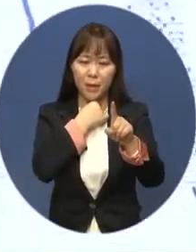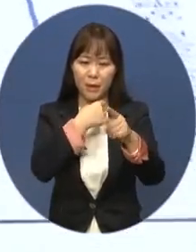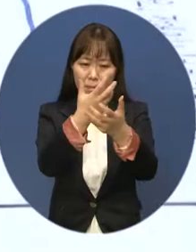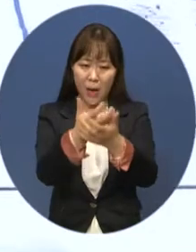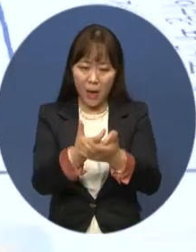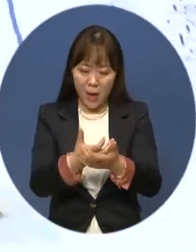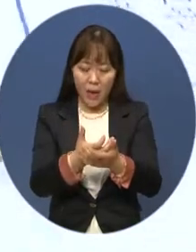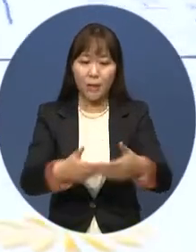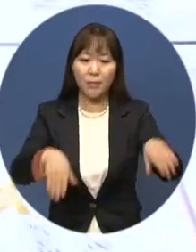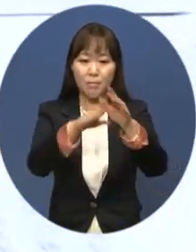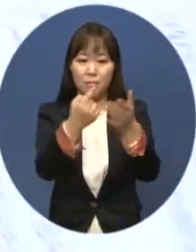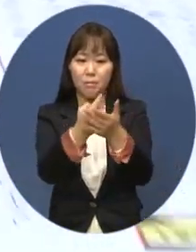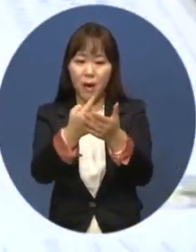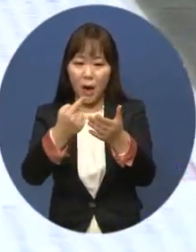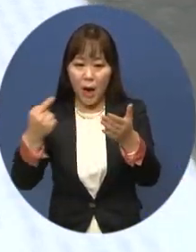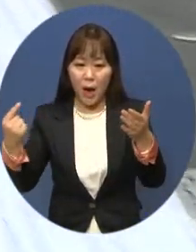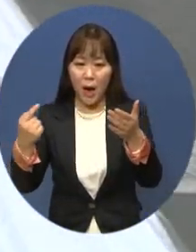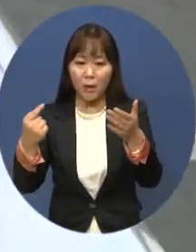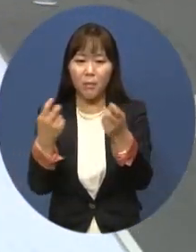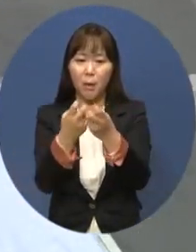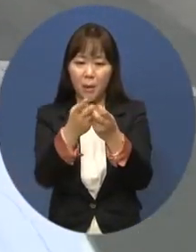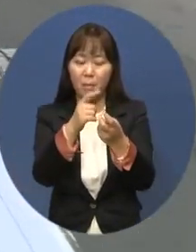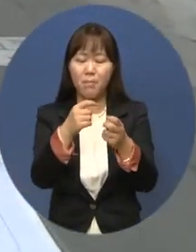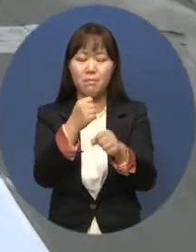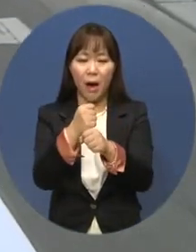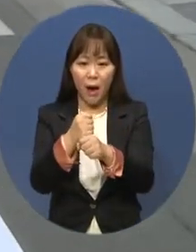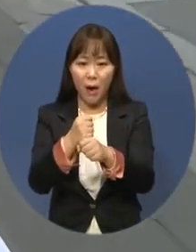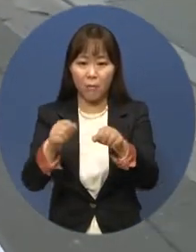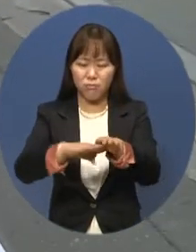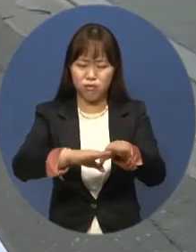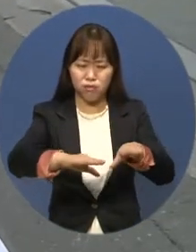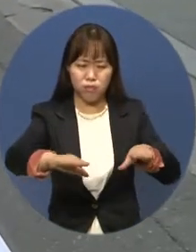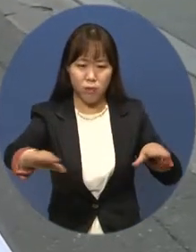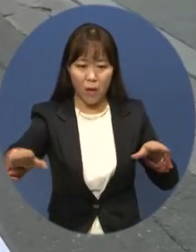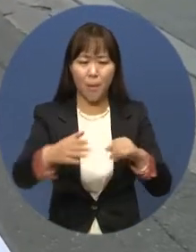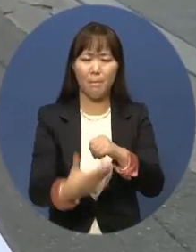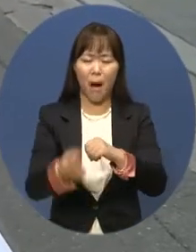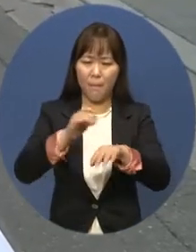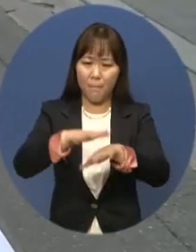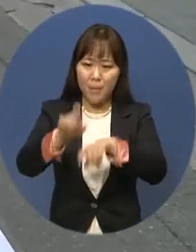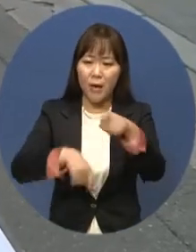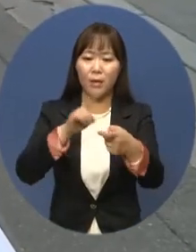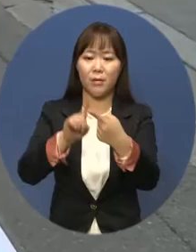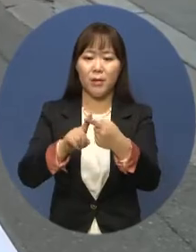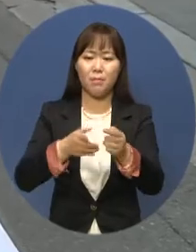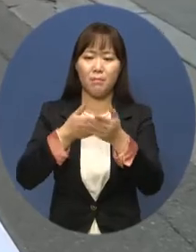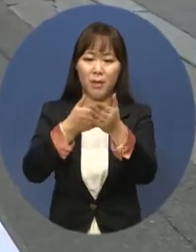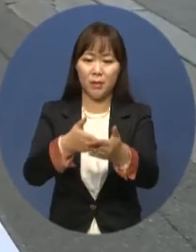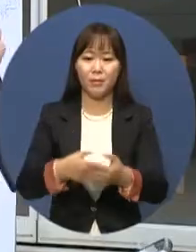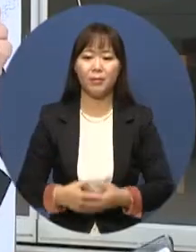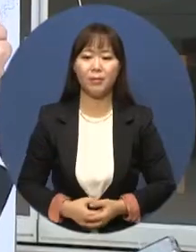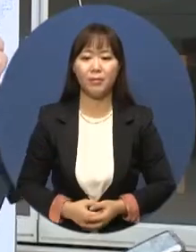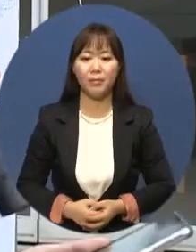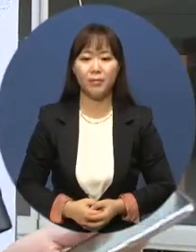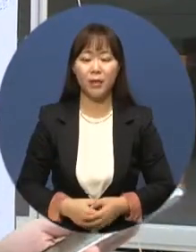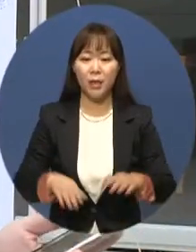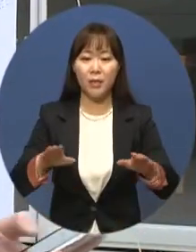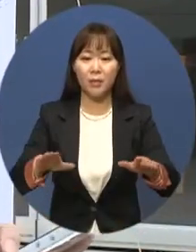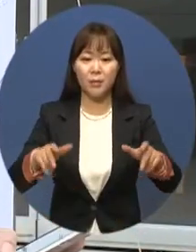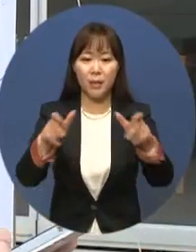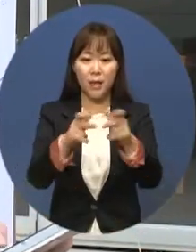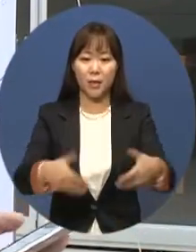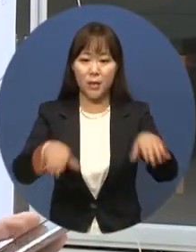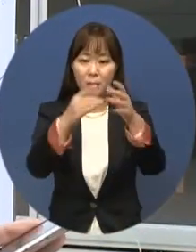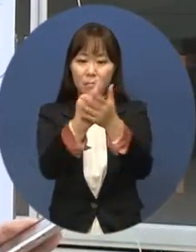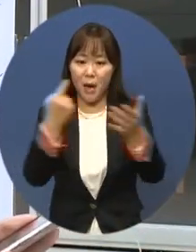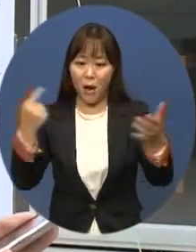일명 탈 시설 노드로 제자 이를 한데 펼치며 조속한 이행을 요청했습니다 현재 장애인 타지